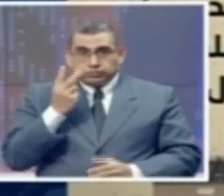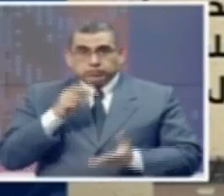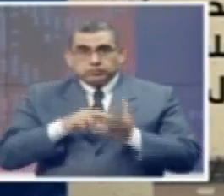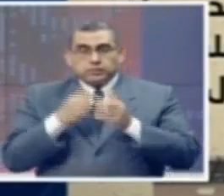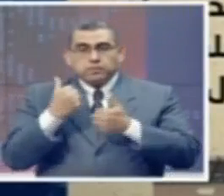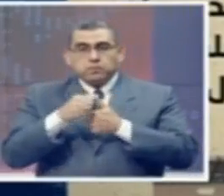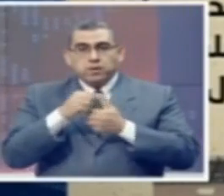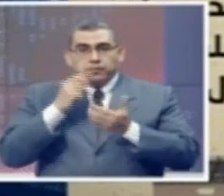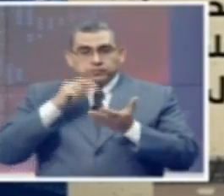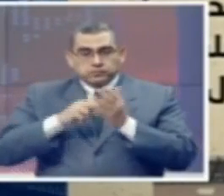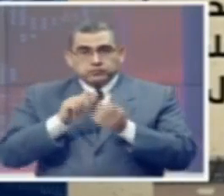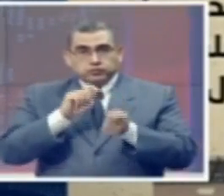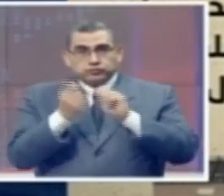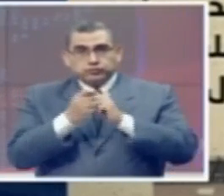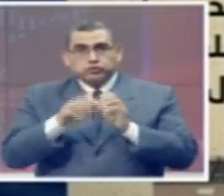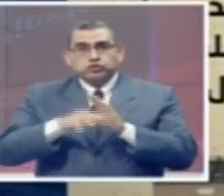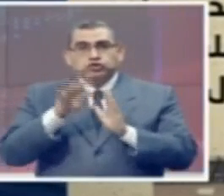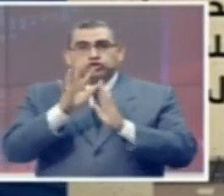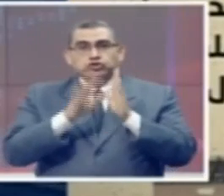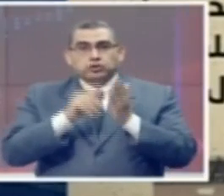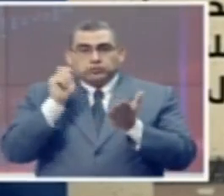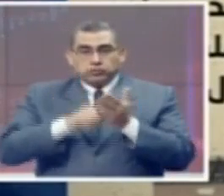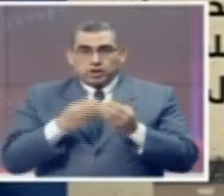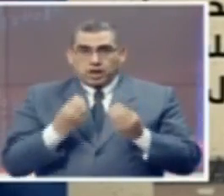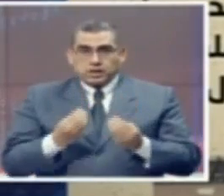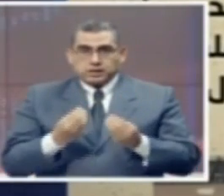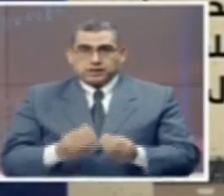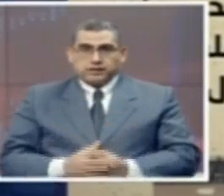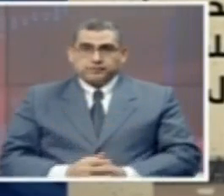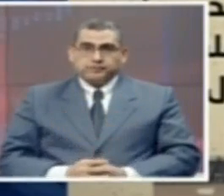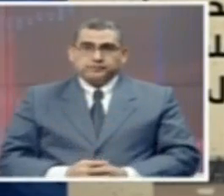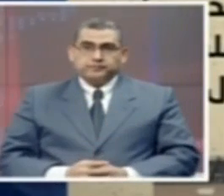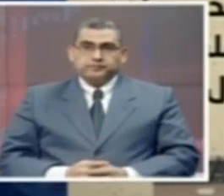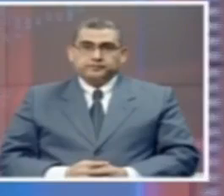استكمال إجراءات التعديل التشريعي حتى يمكن تطبيقه.